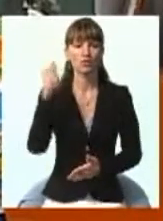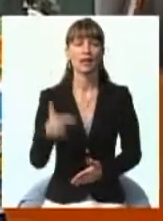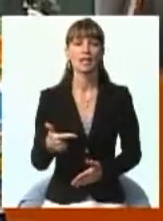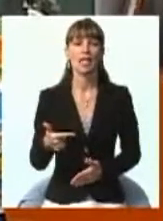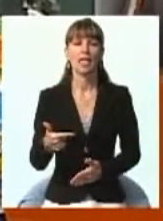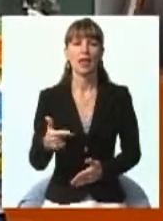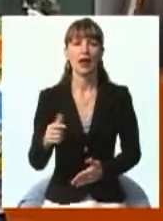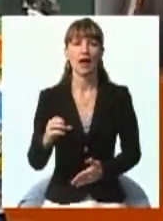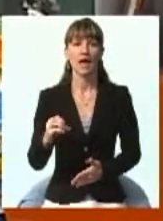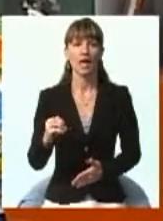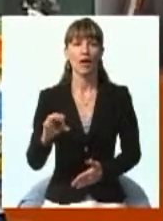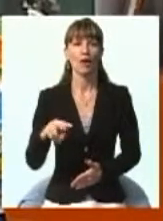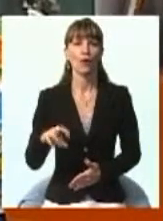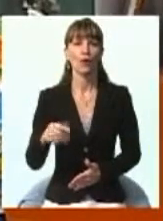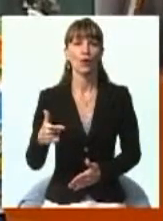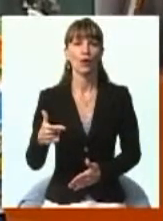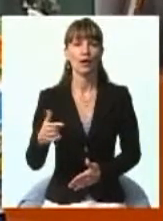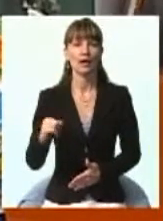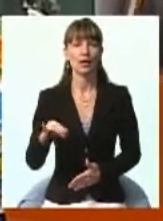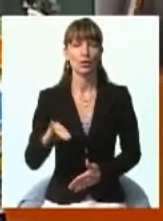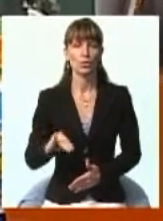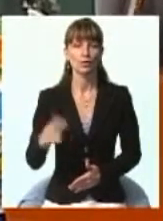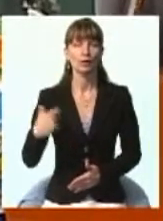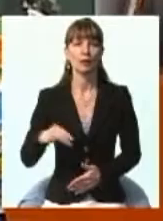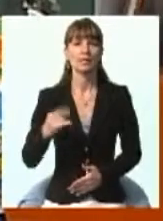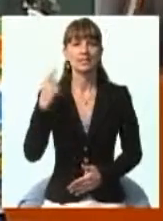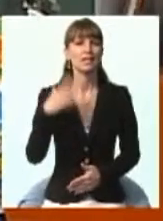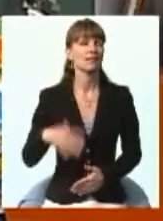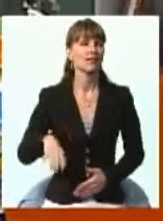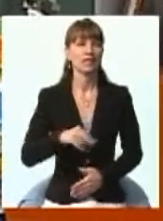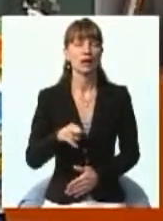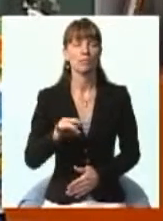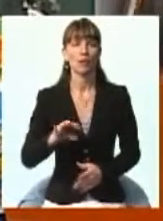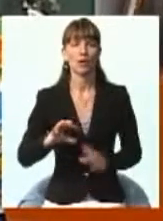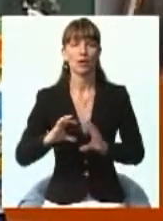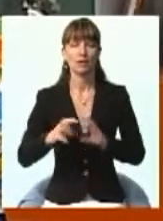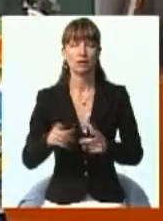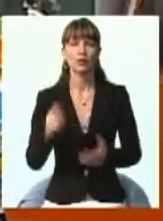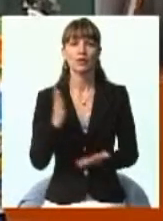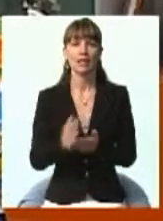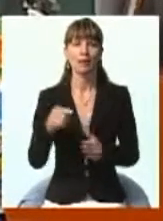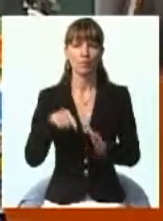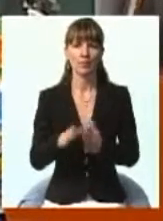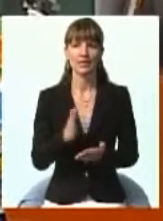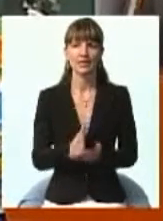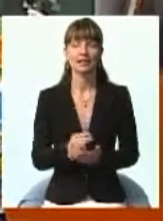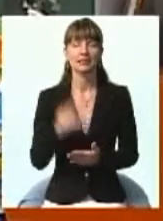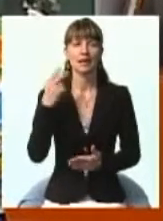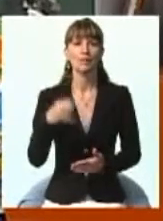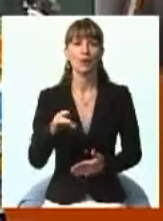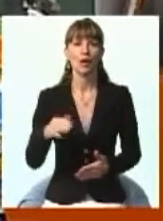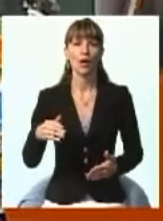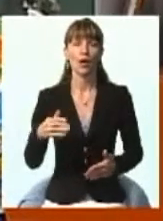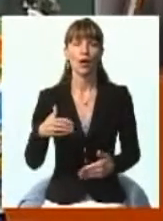геологію саме собі, та вони знають усе про земну кулю, що там знаходиться, і знають усе про